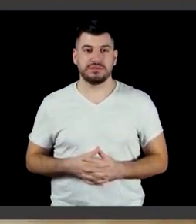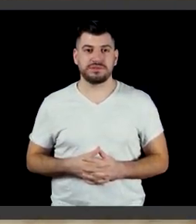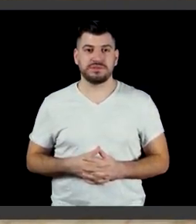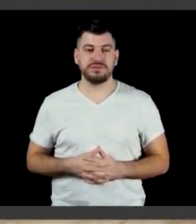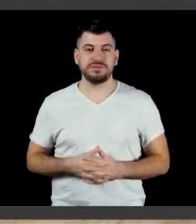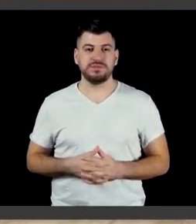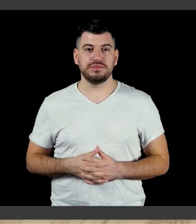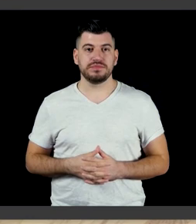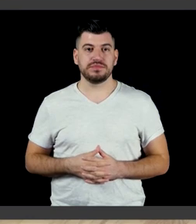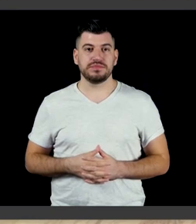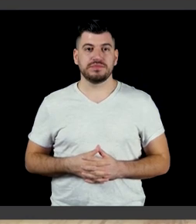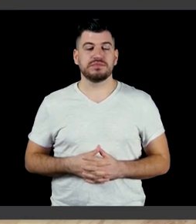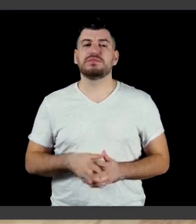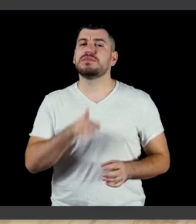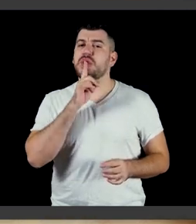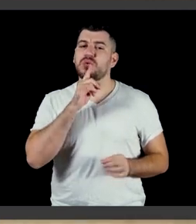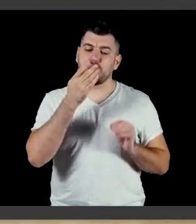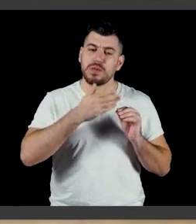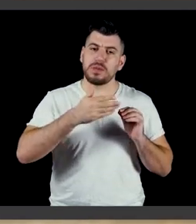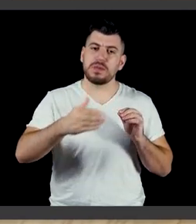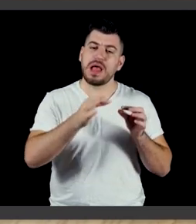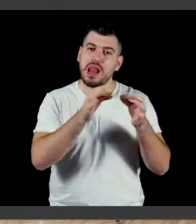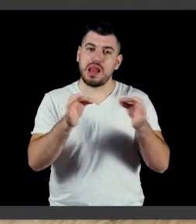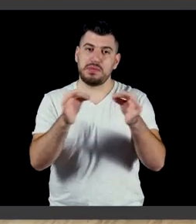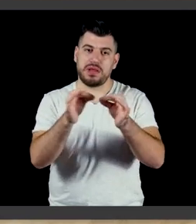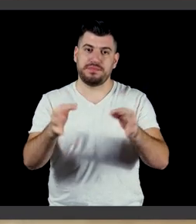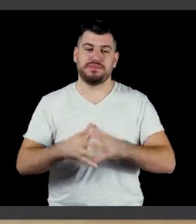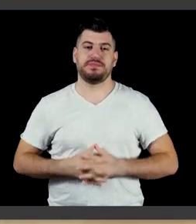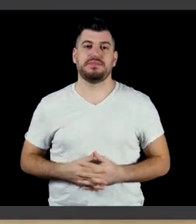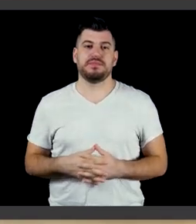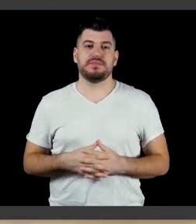και θα ψιλοκόψω και τις δύο σκελίδες σκόρδο μέσα.